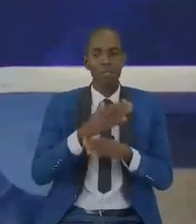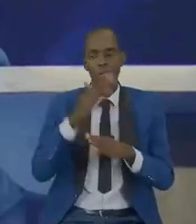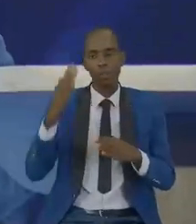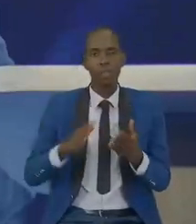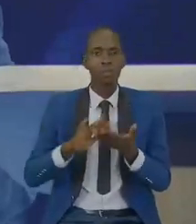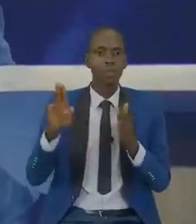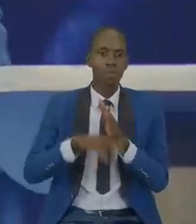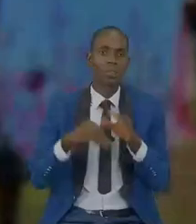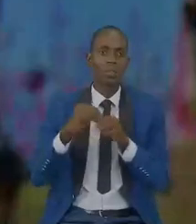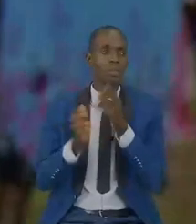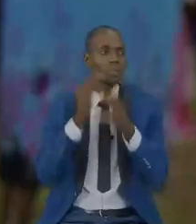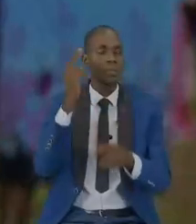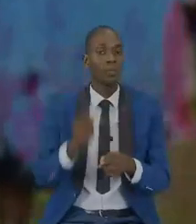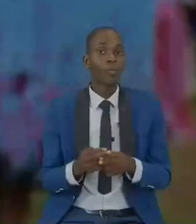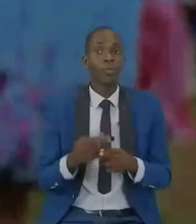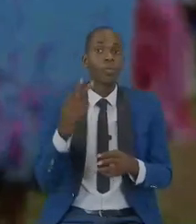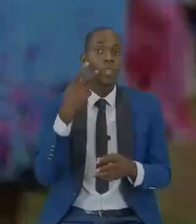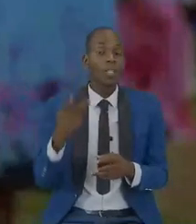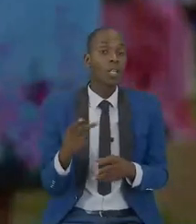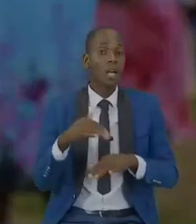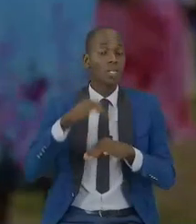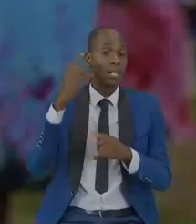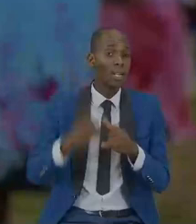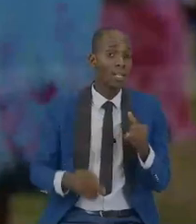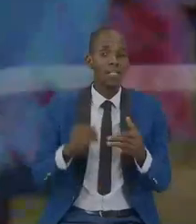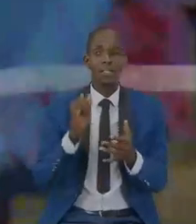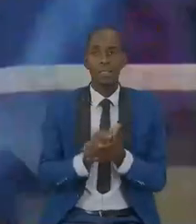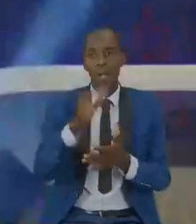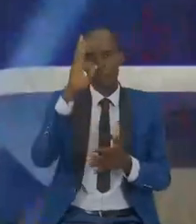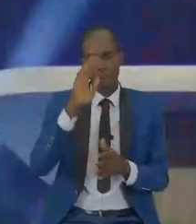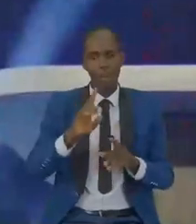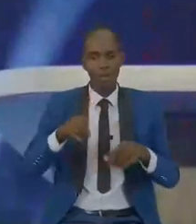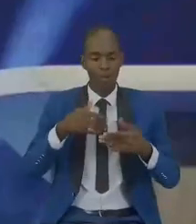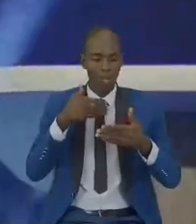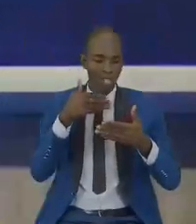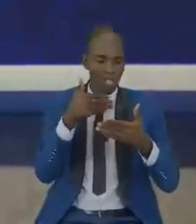au salut, à la guérison, au pardon total au nom de Jésus-Christ. Finalement,